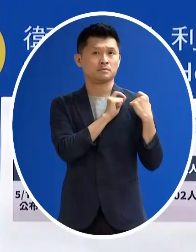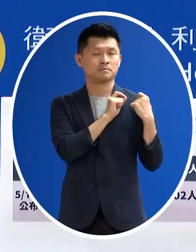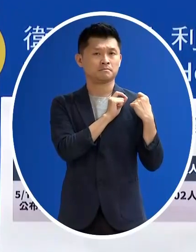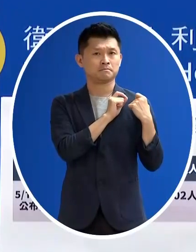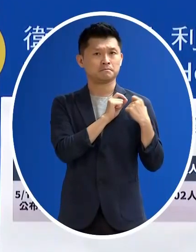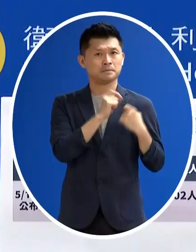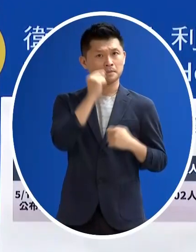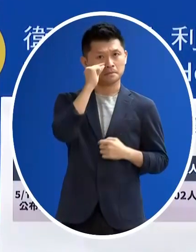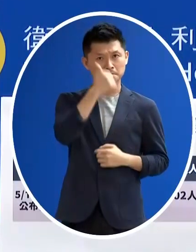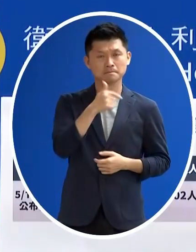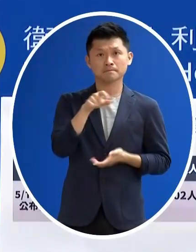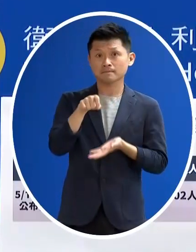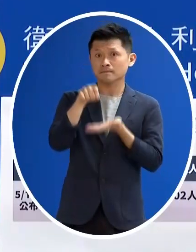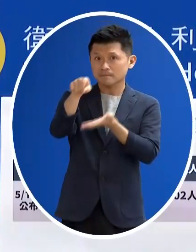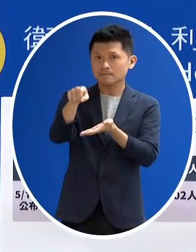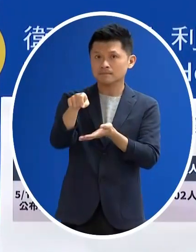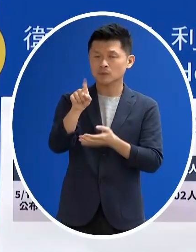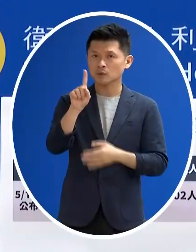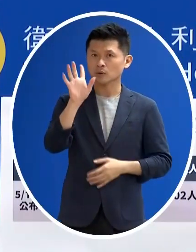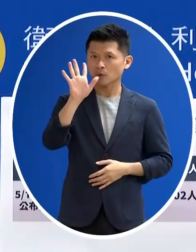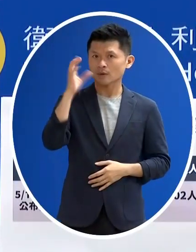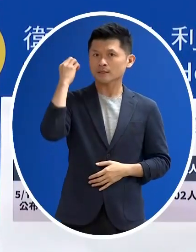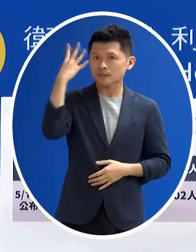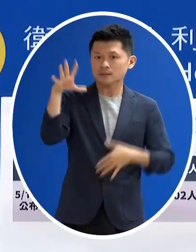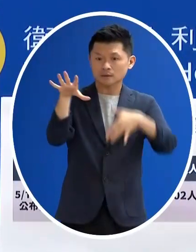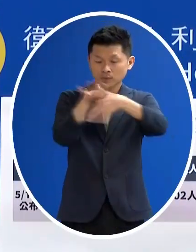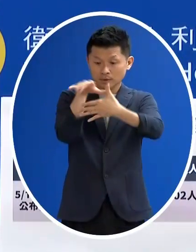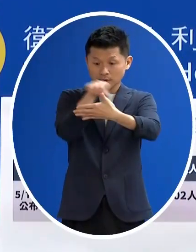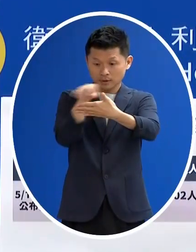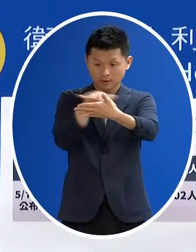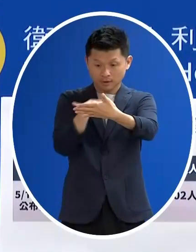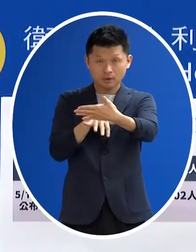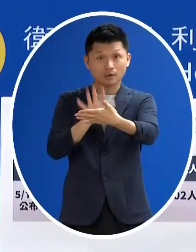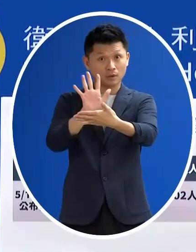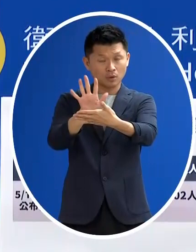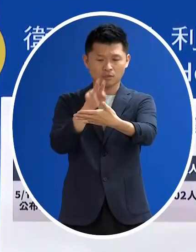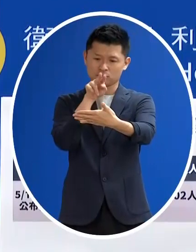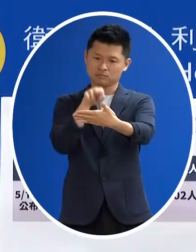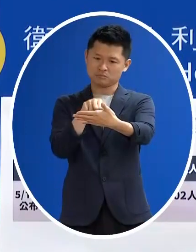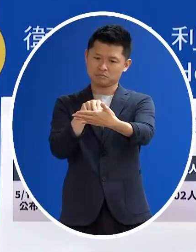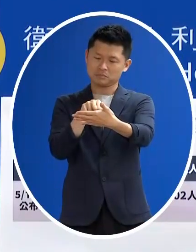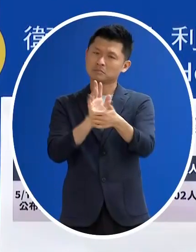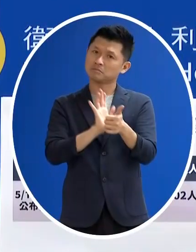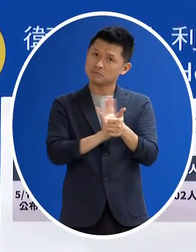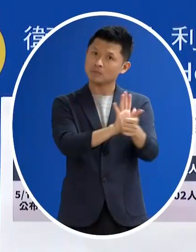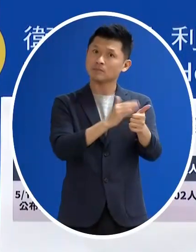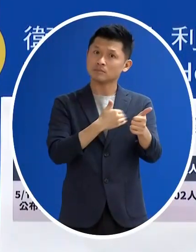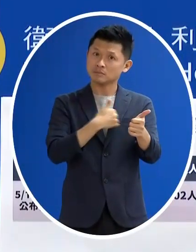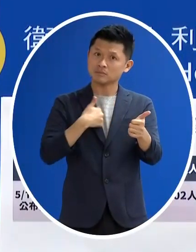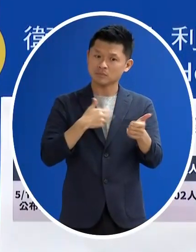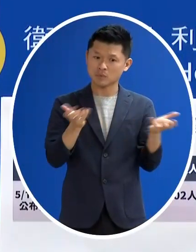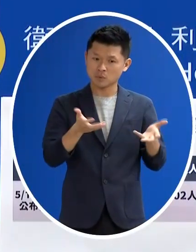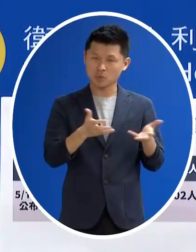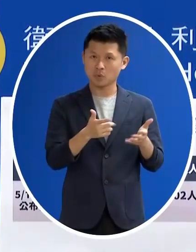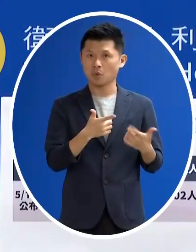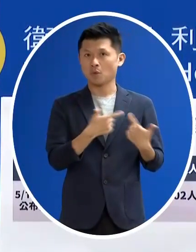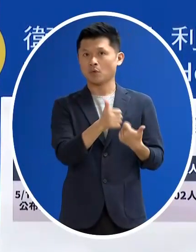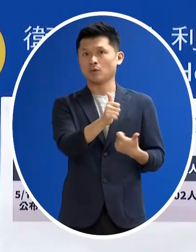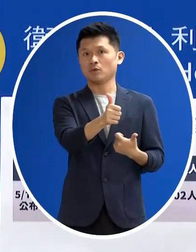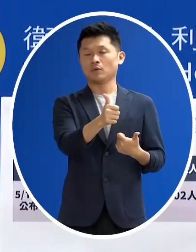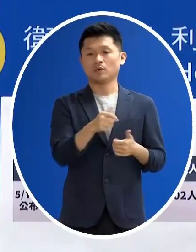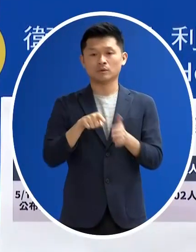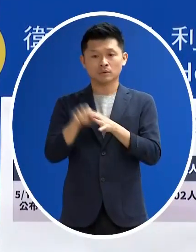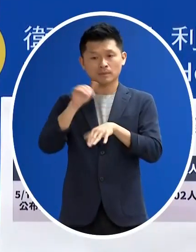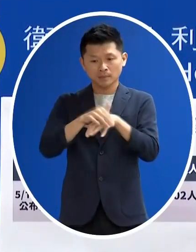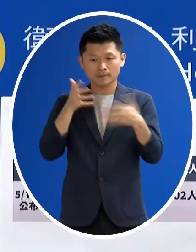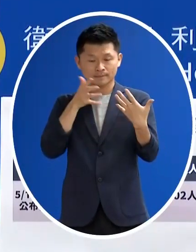的，或许有一篇比较新的一个文章报道，好像看起来是有效。那在我们专家咨询小组